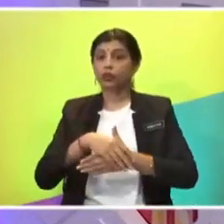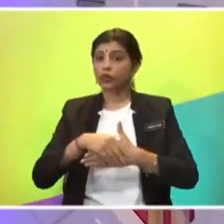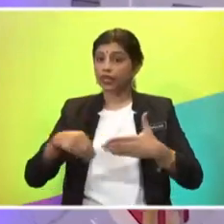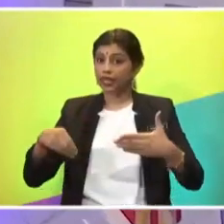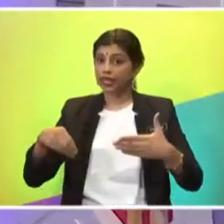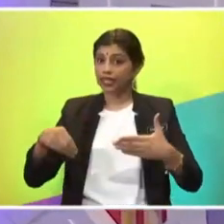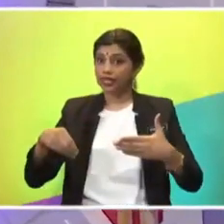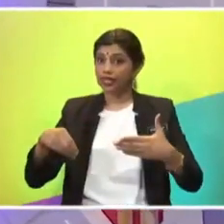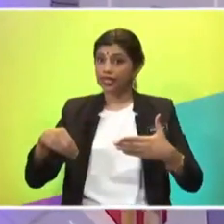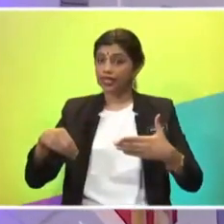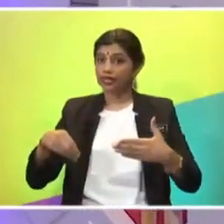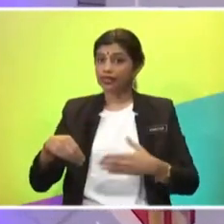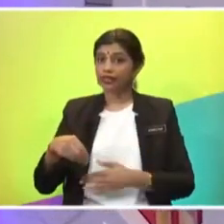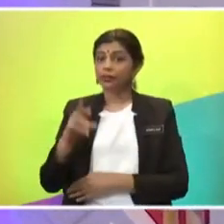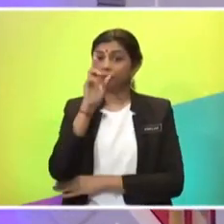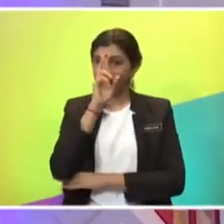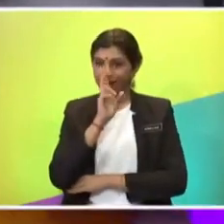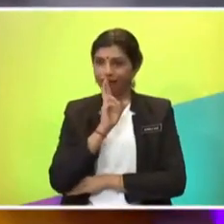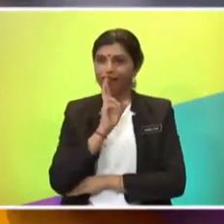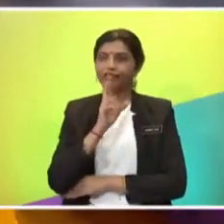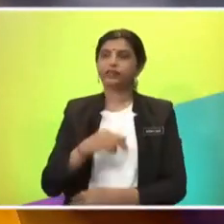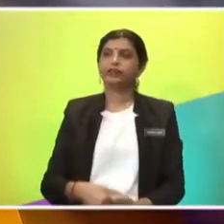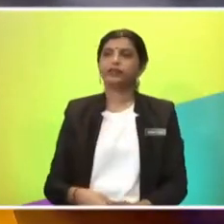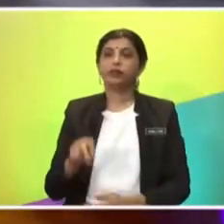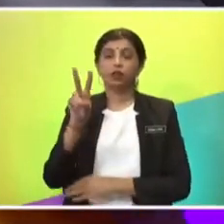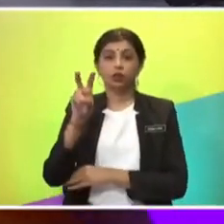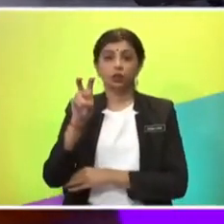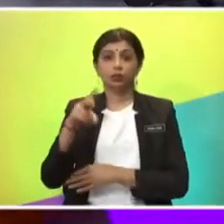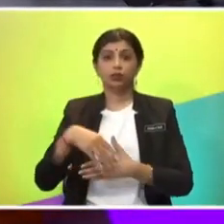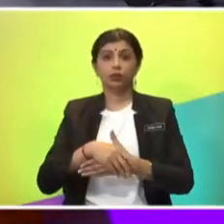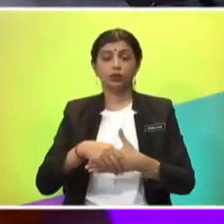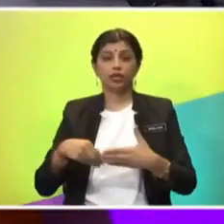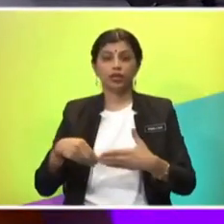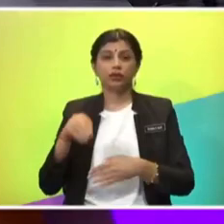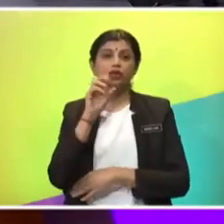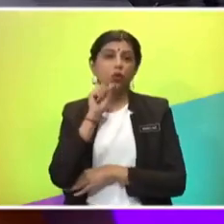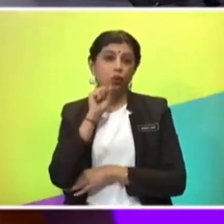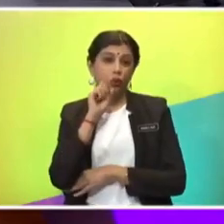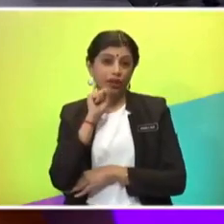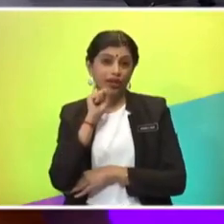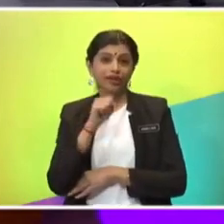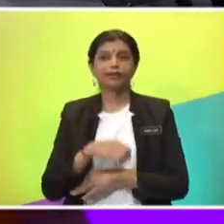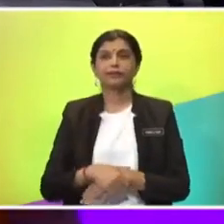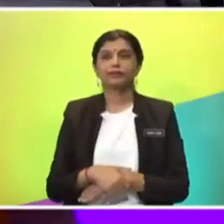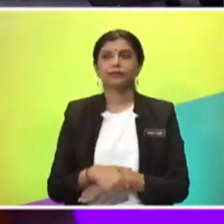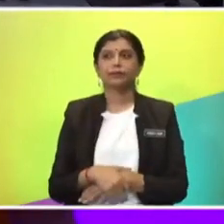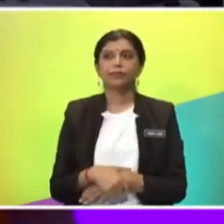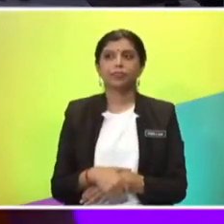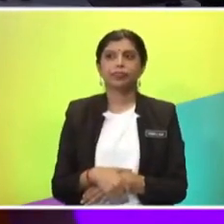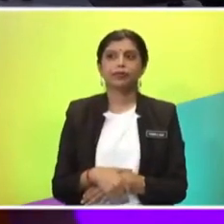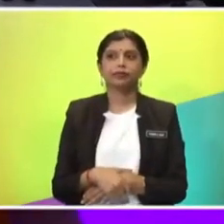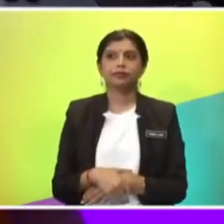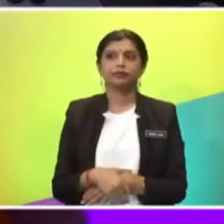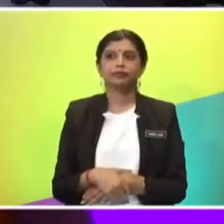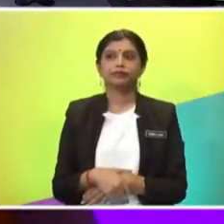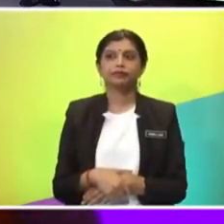RM10 berwarna merah, RM20 berwarna jingga, RM50. Ini RM20 cikgu eh? Ah,